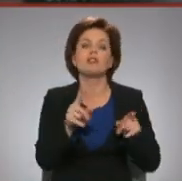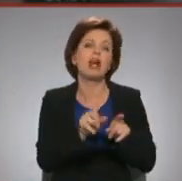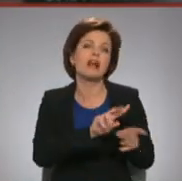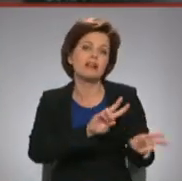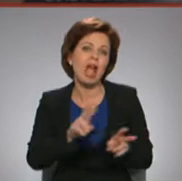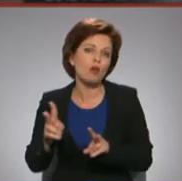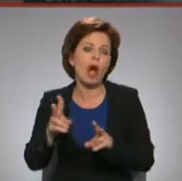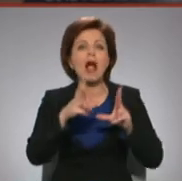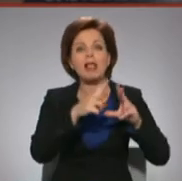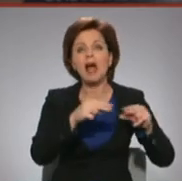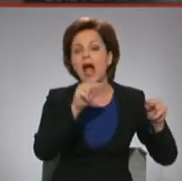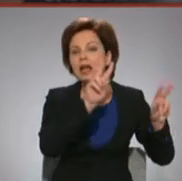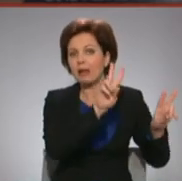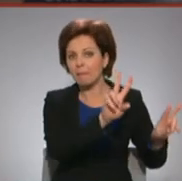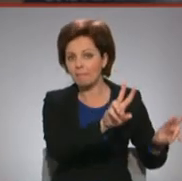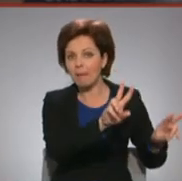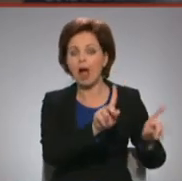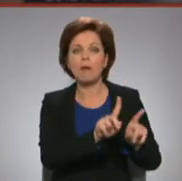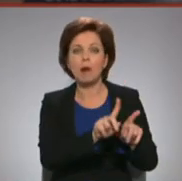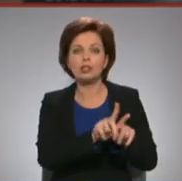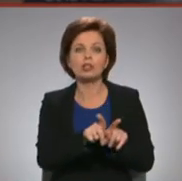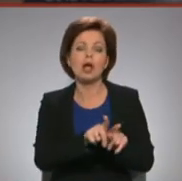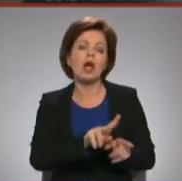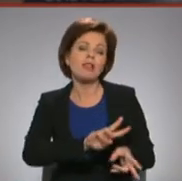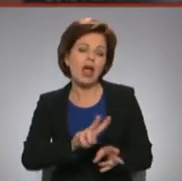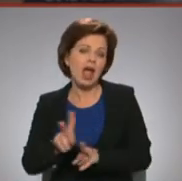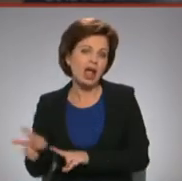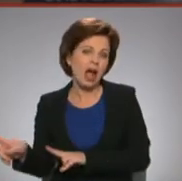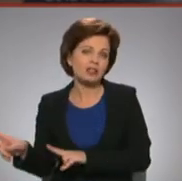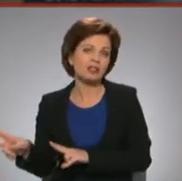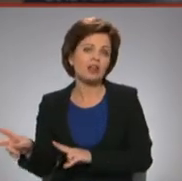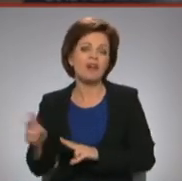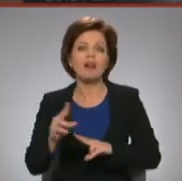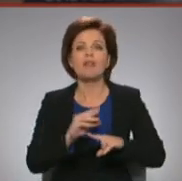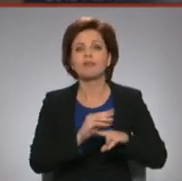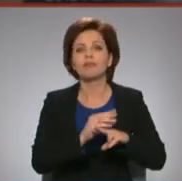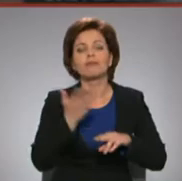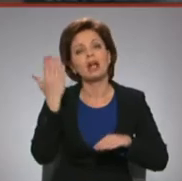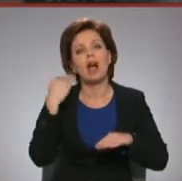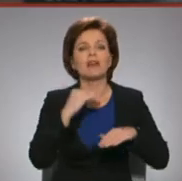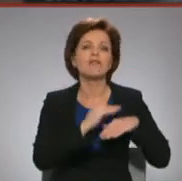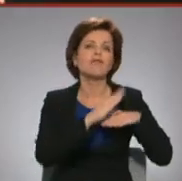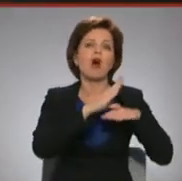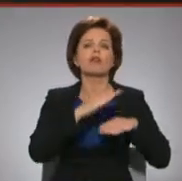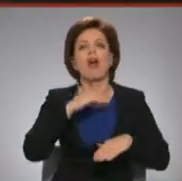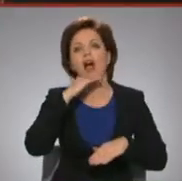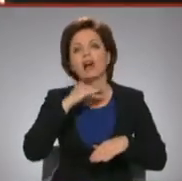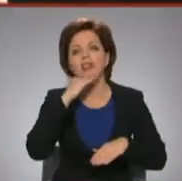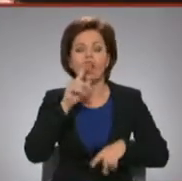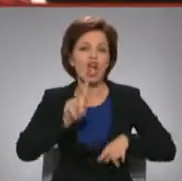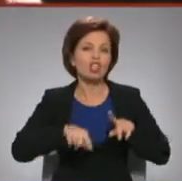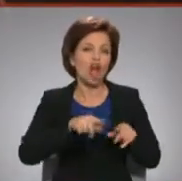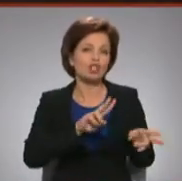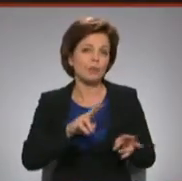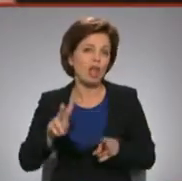dejos Laima, tas būs dejas gan no fondiem, no klasikas latviešu tautas. Dažiem